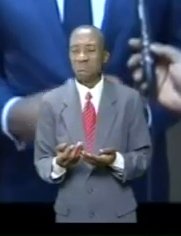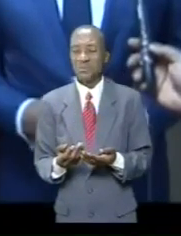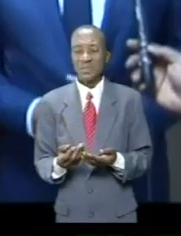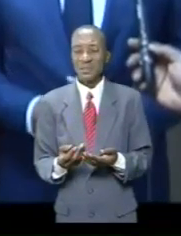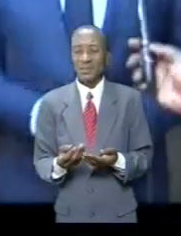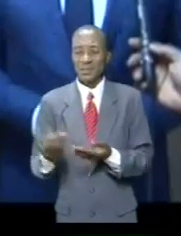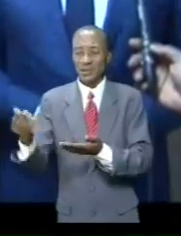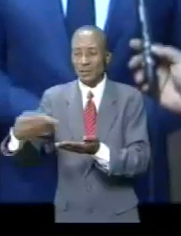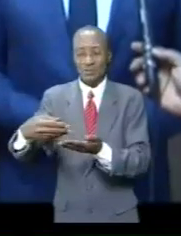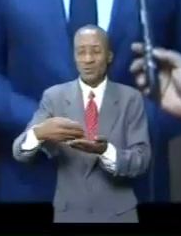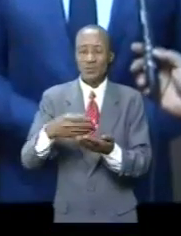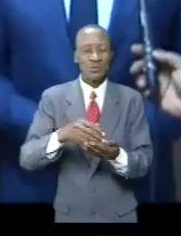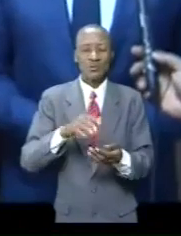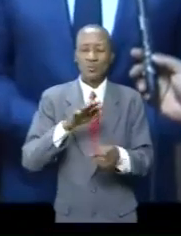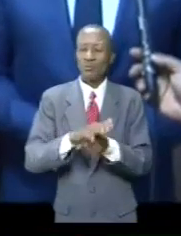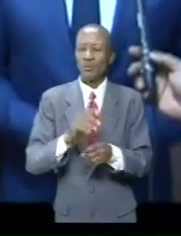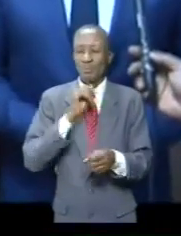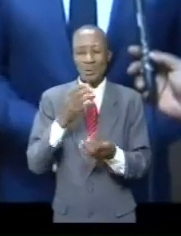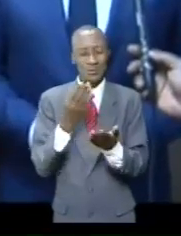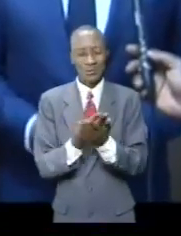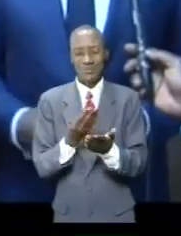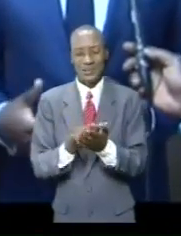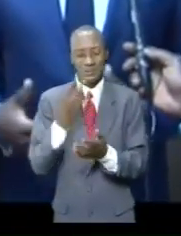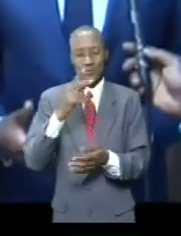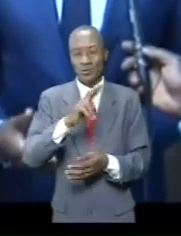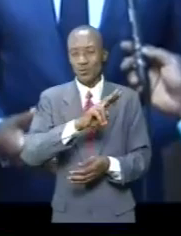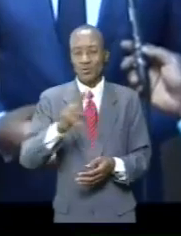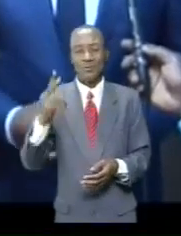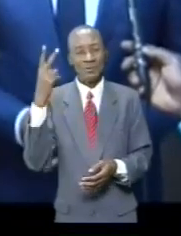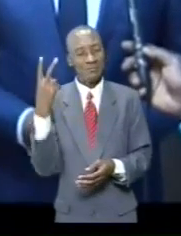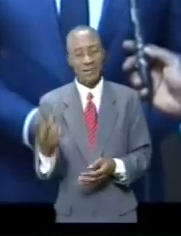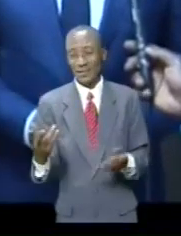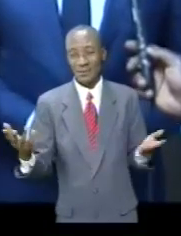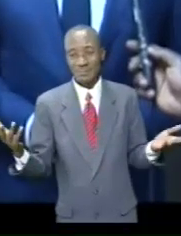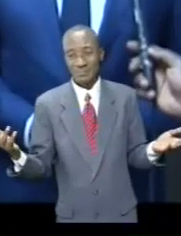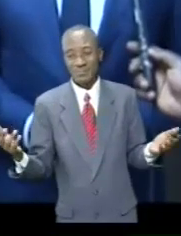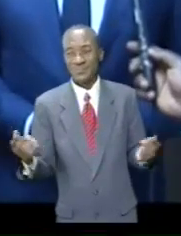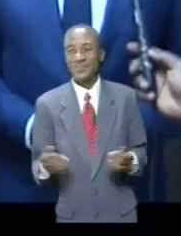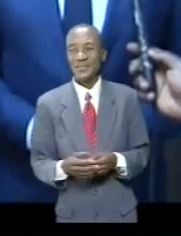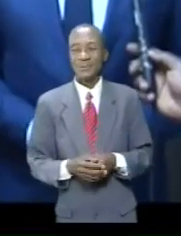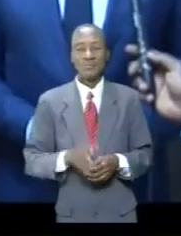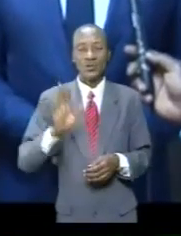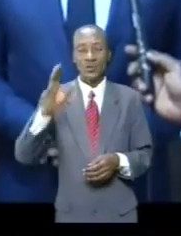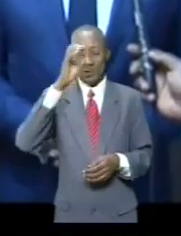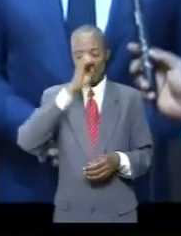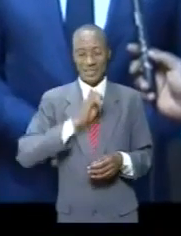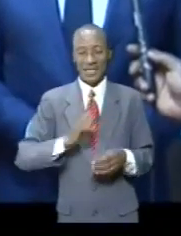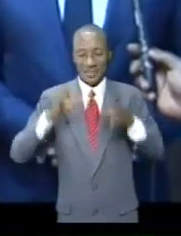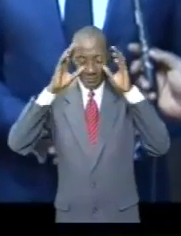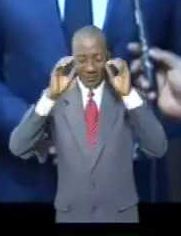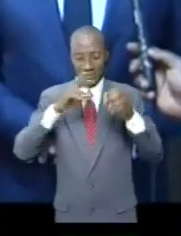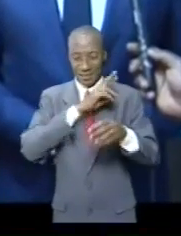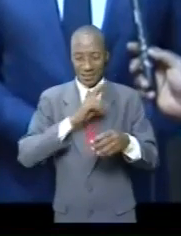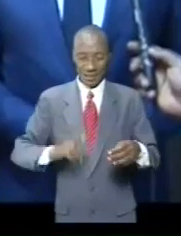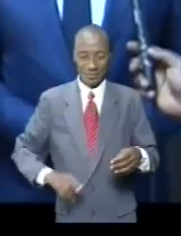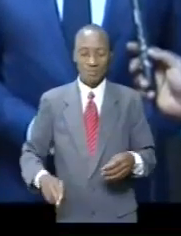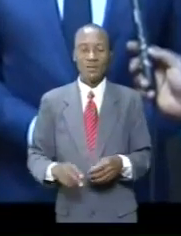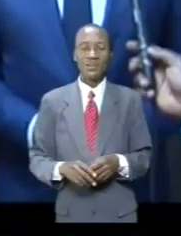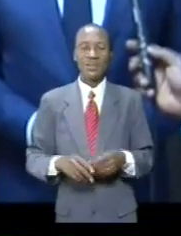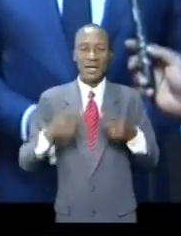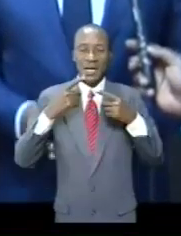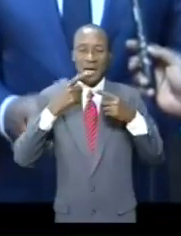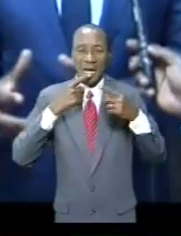budgétisées pour l'exercice 2020. Et vous le savez, Son Excellence Monsieur le Président de la République, en s'adressant à la nation